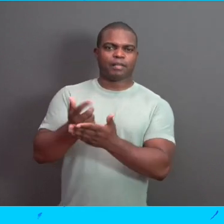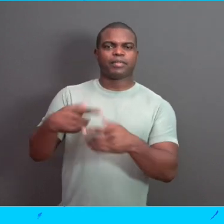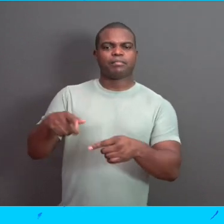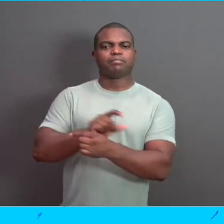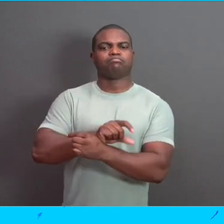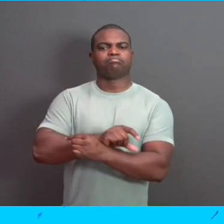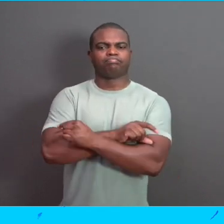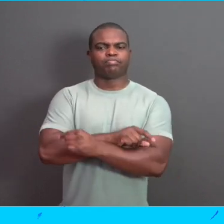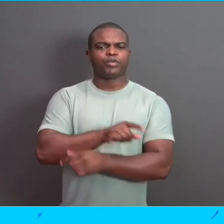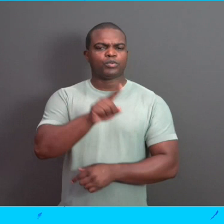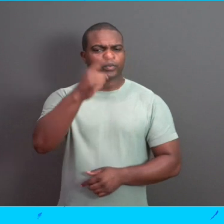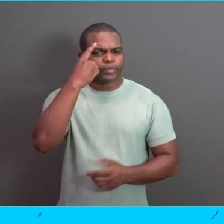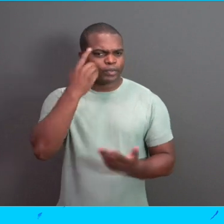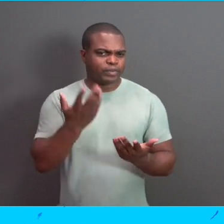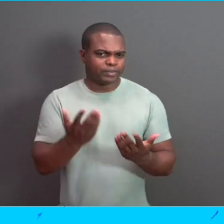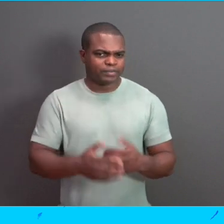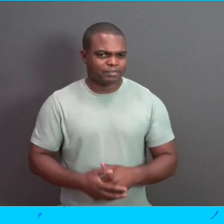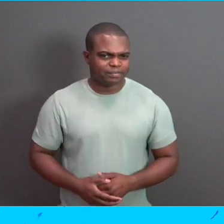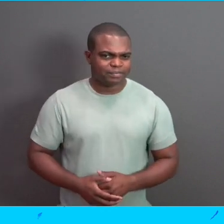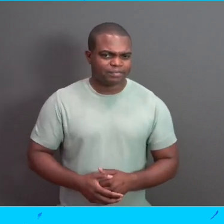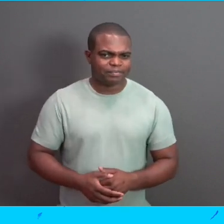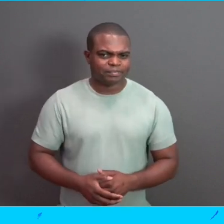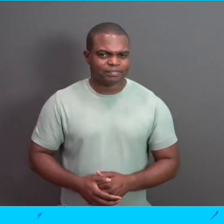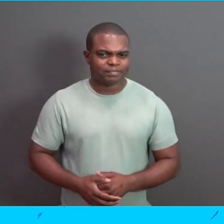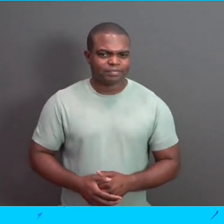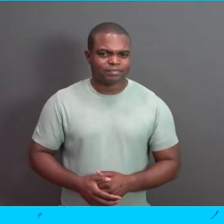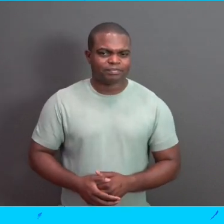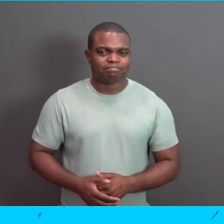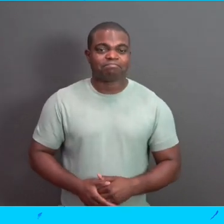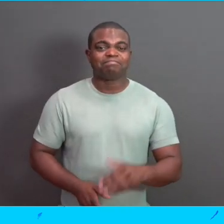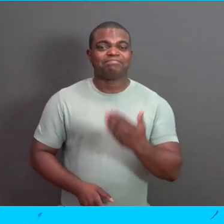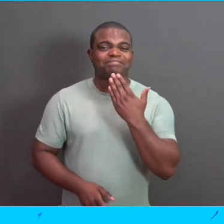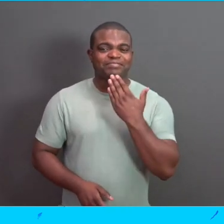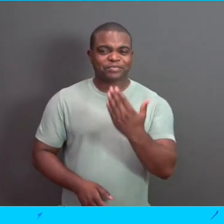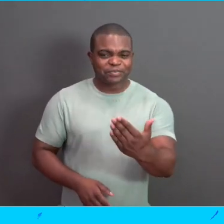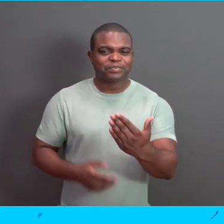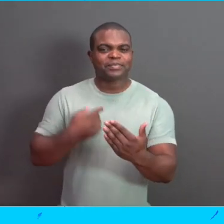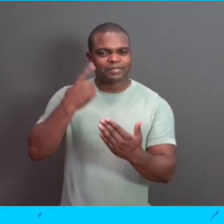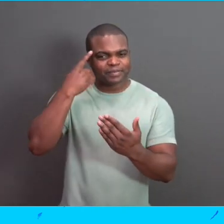Merci beaucoup. Je pense que pour tous nous qui